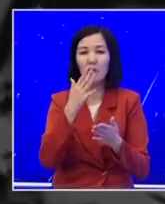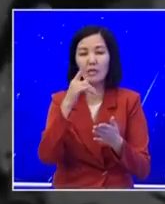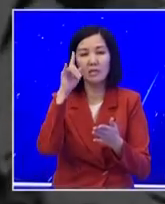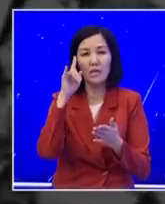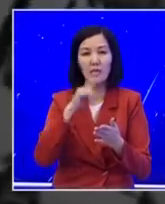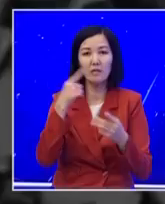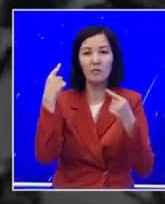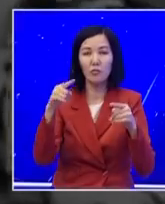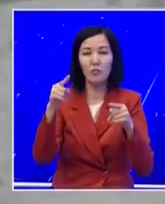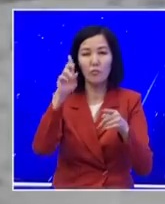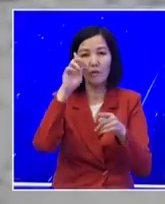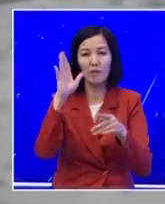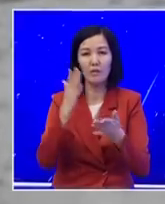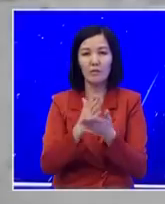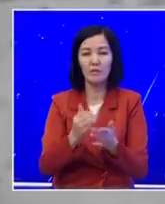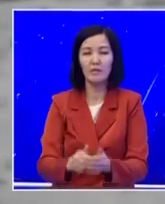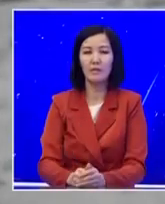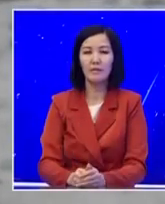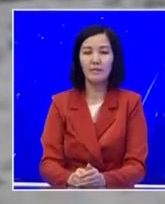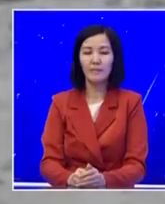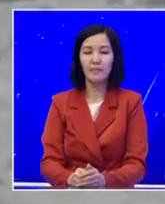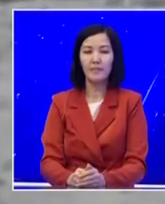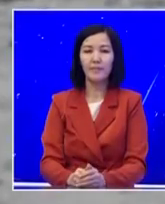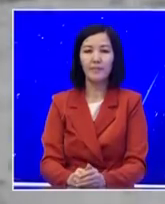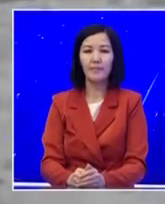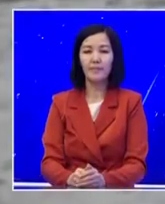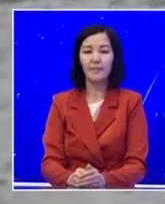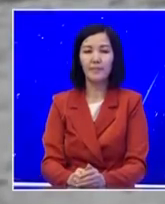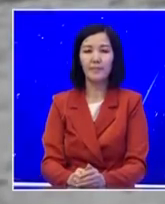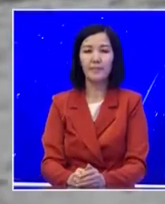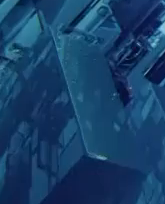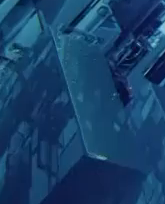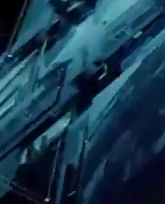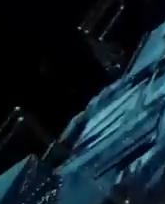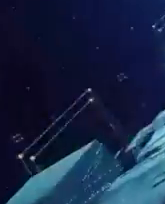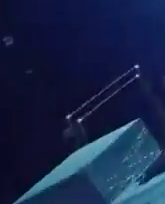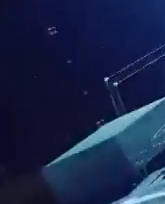казахов. Евгения Присяжная, Ельдана Сарсенбаева, Жайя Курманбаев, телеканал ЖТСУ.